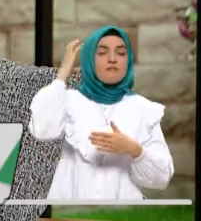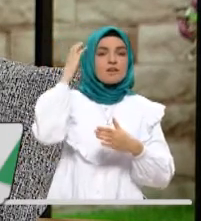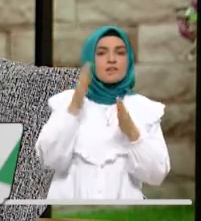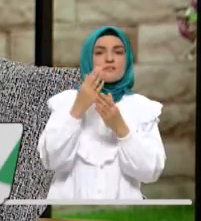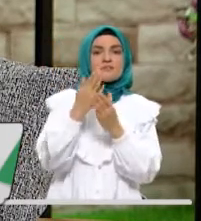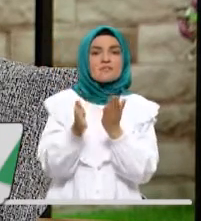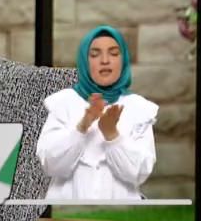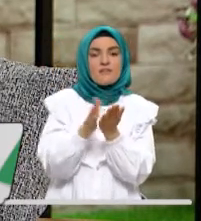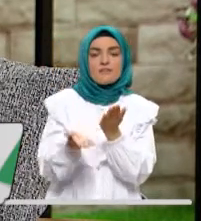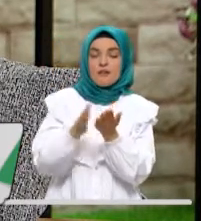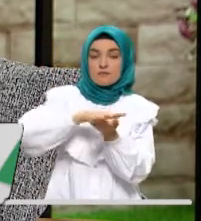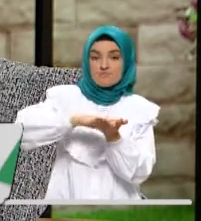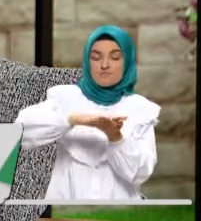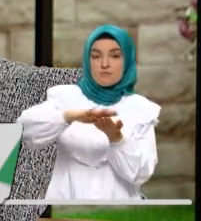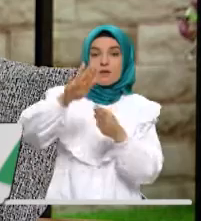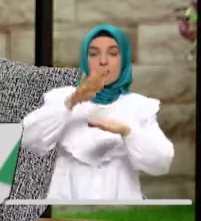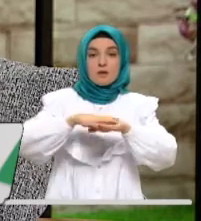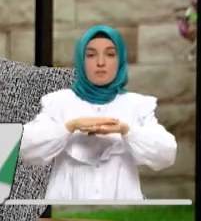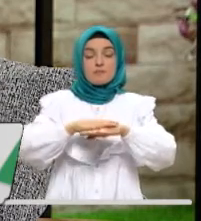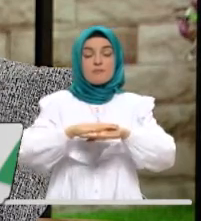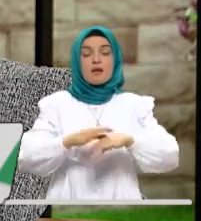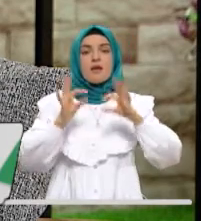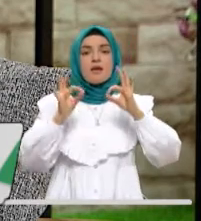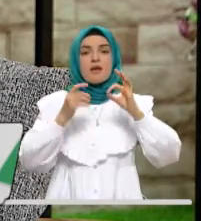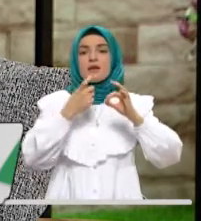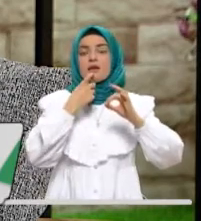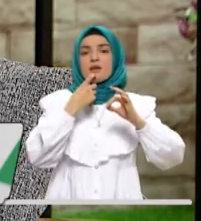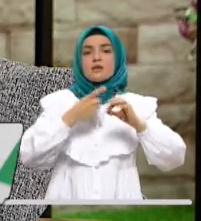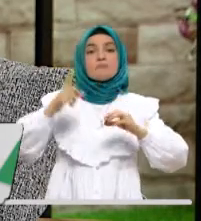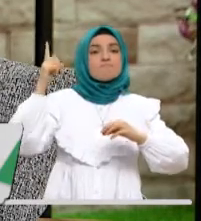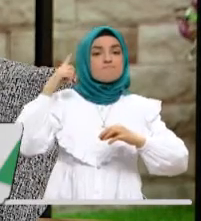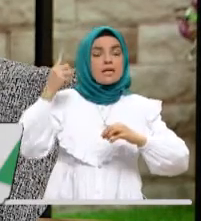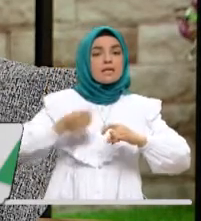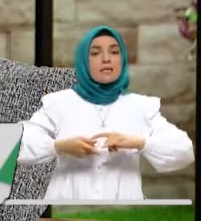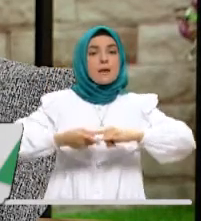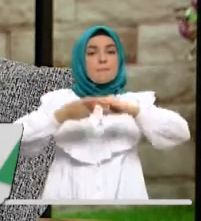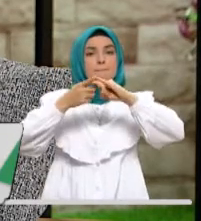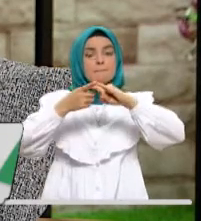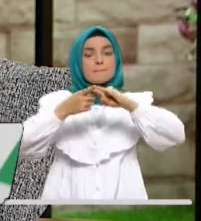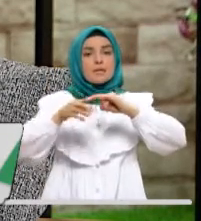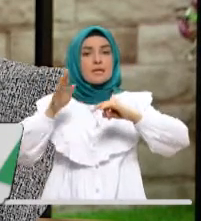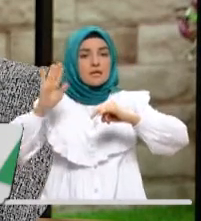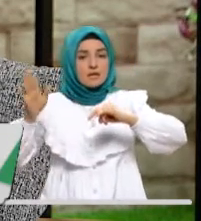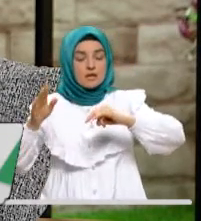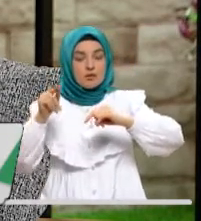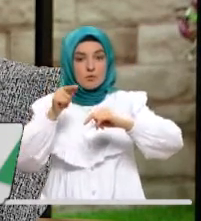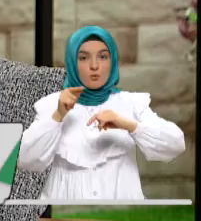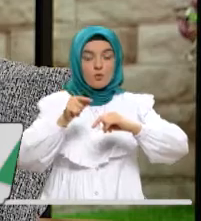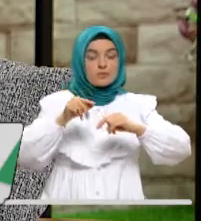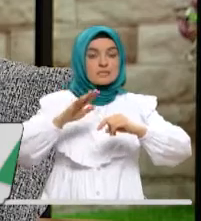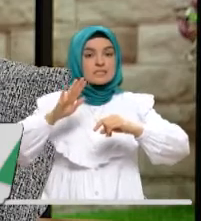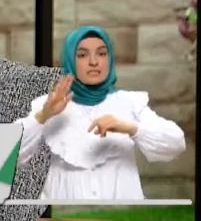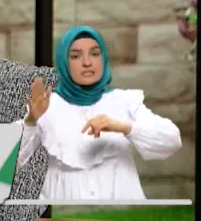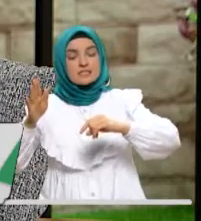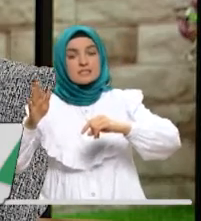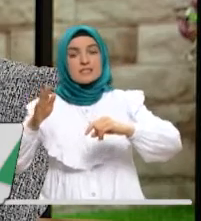sağlarlar. Ve her yıl Mekke'ye ve Medine'ye giden sure alaylarının harcırahını o surelerle beraber giden